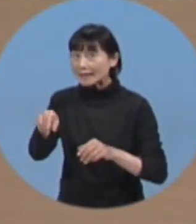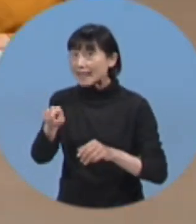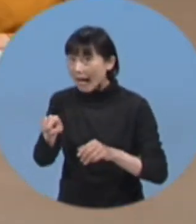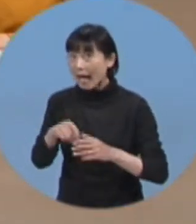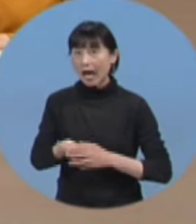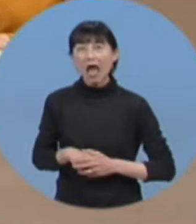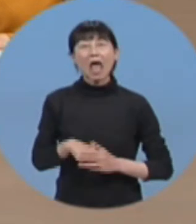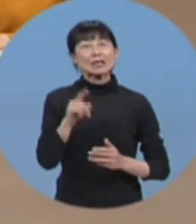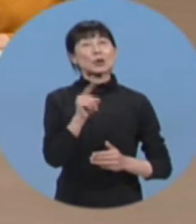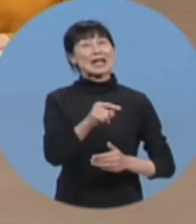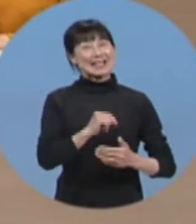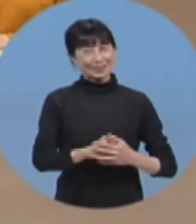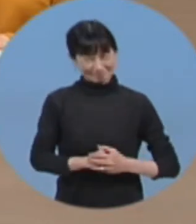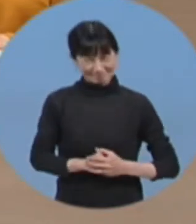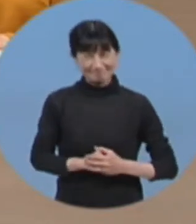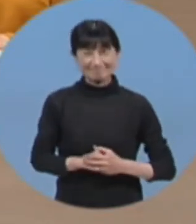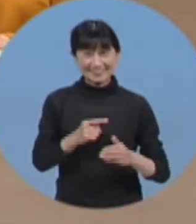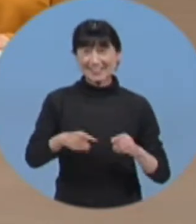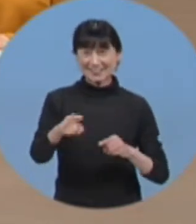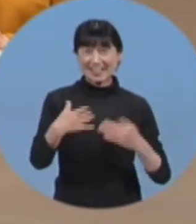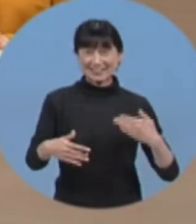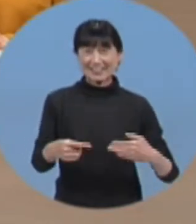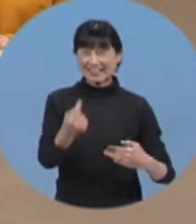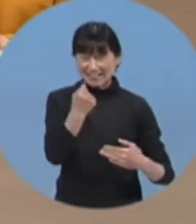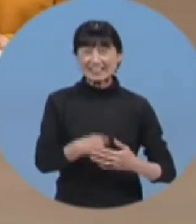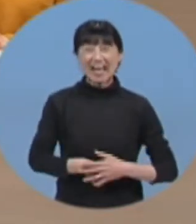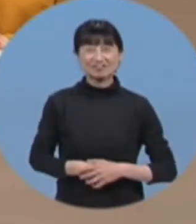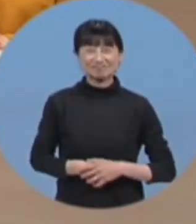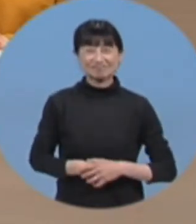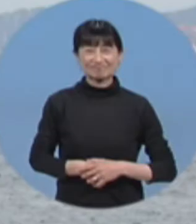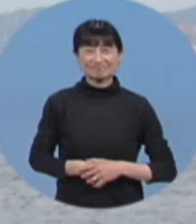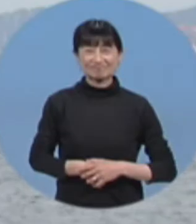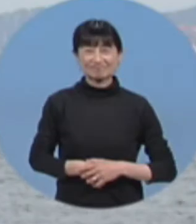ね。 それです。一足先に楽しんできちゃいました。